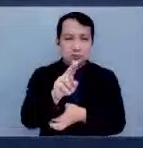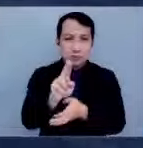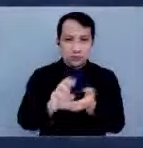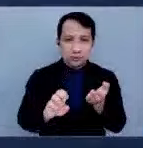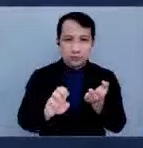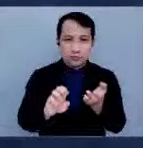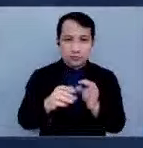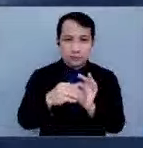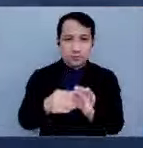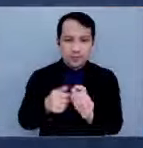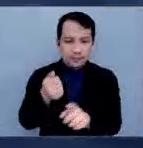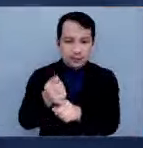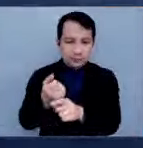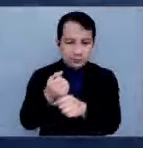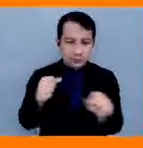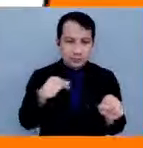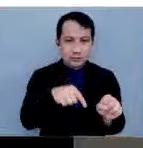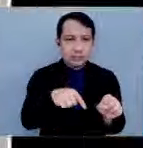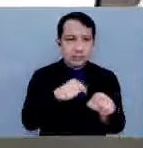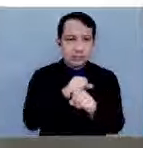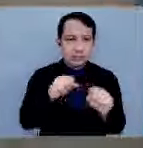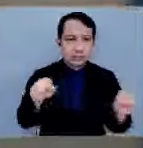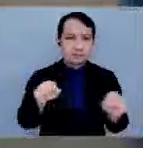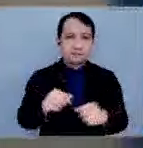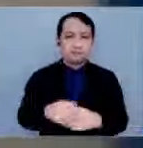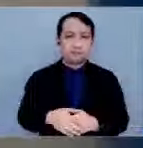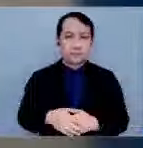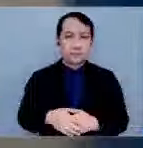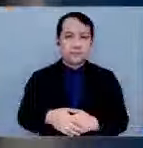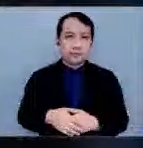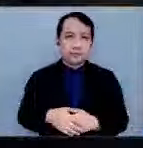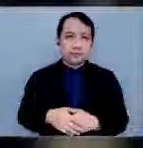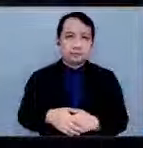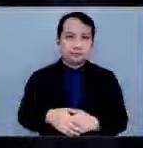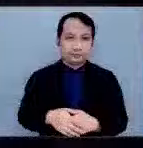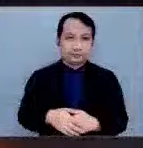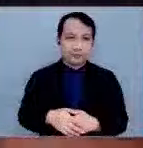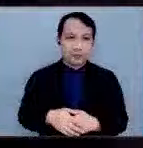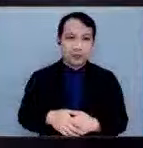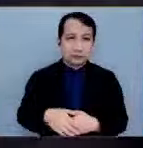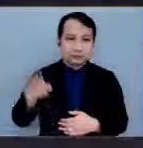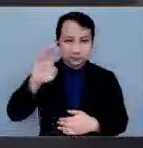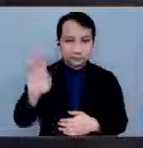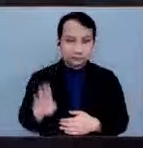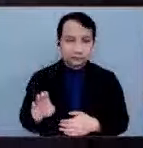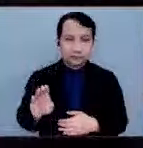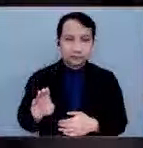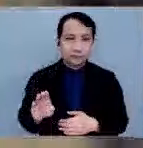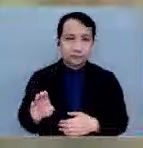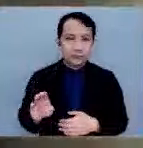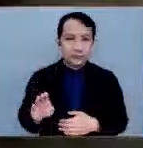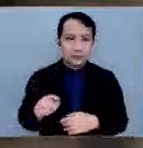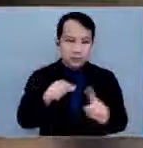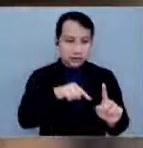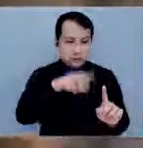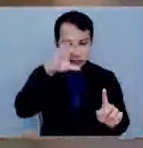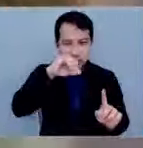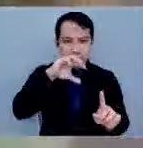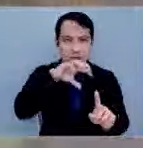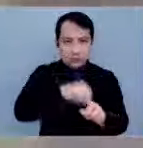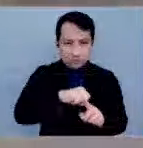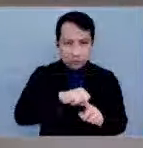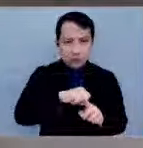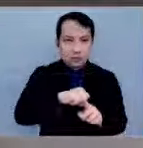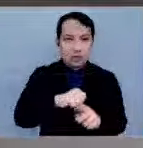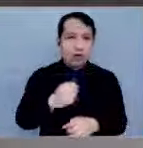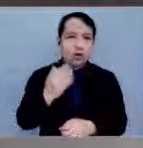para ma-rescue ang mga tripulante. Sa Rio de Janeiro, Brazil naman, walang kawala ang isang lalaki nang dakpin siya